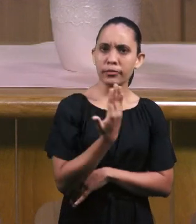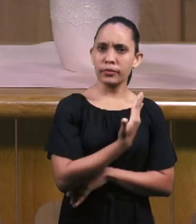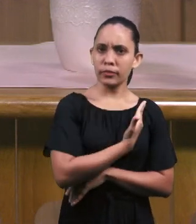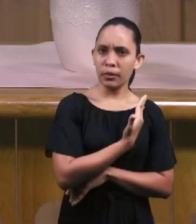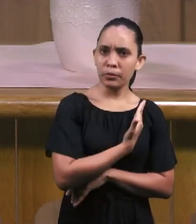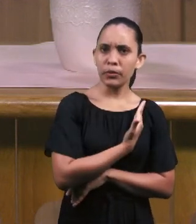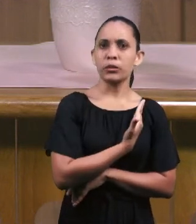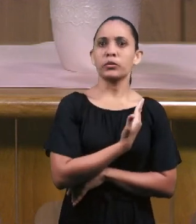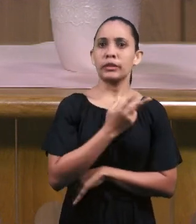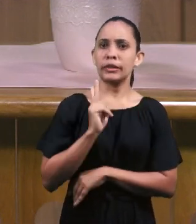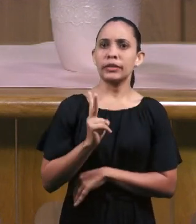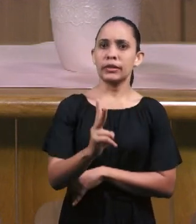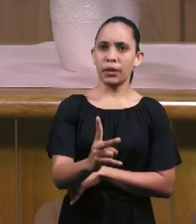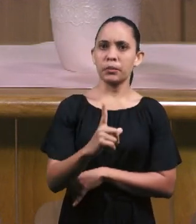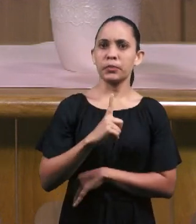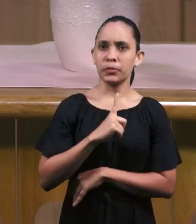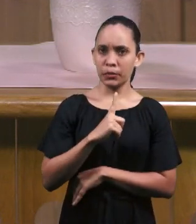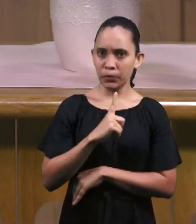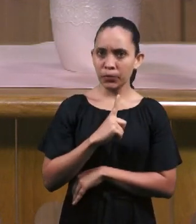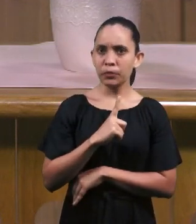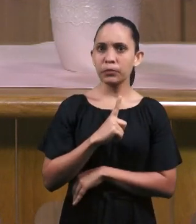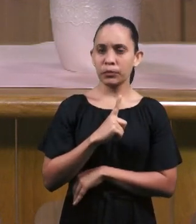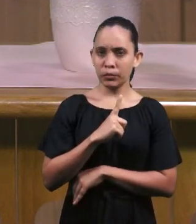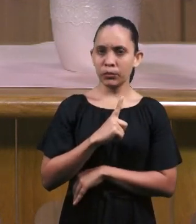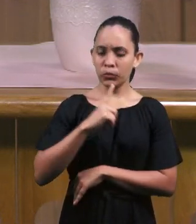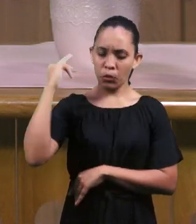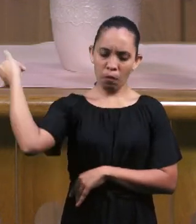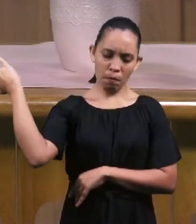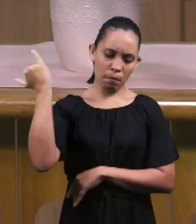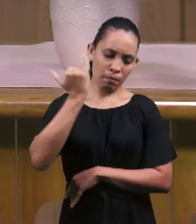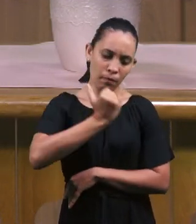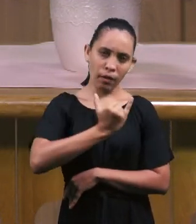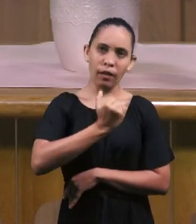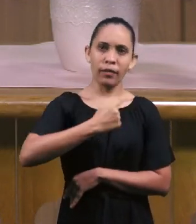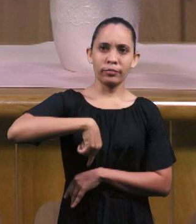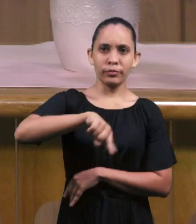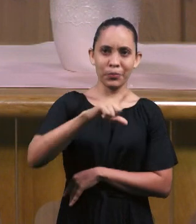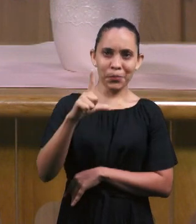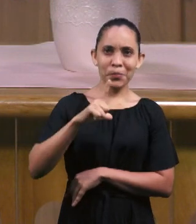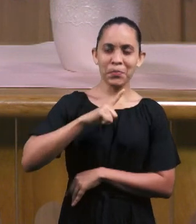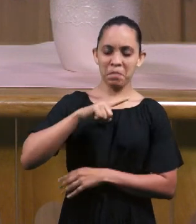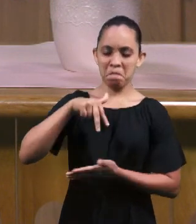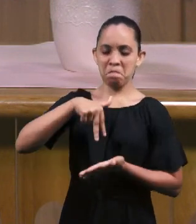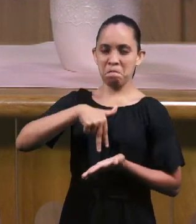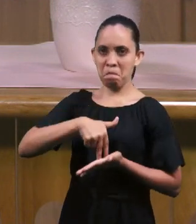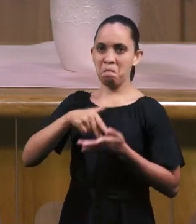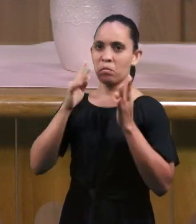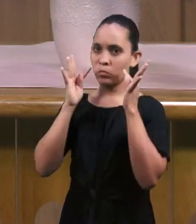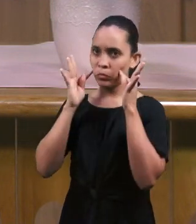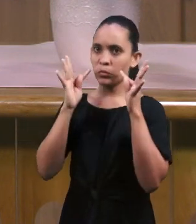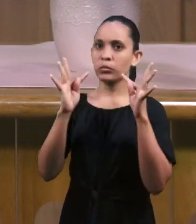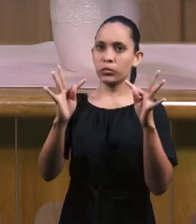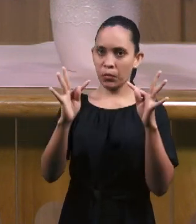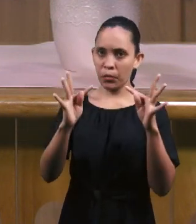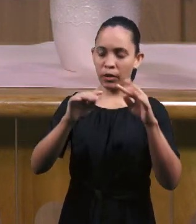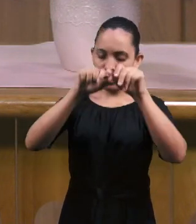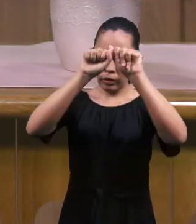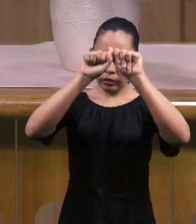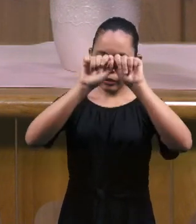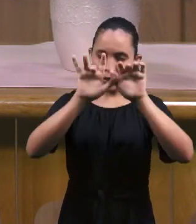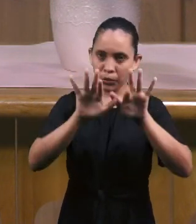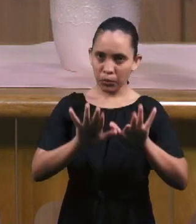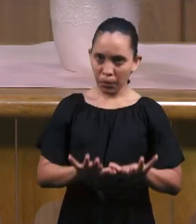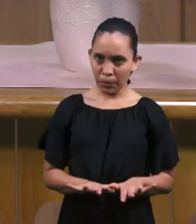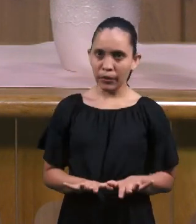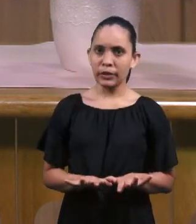avec les gens de leur connaissance, les amis, qu'ils puissent avoir toujours une parole de ta part et ils soient fermes dans le